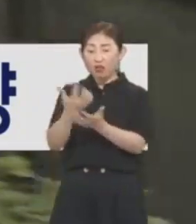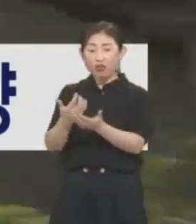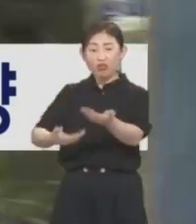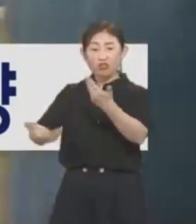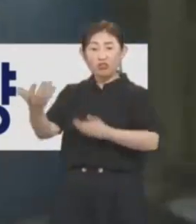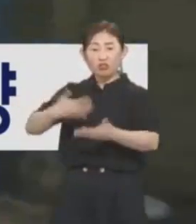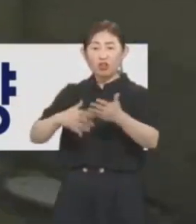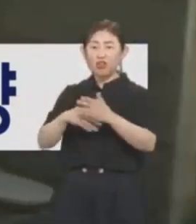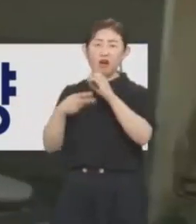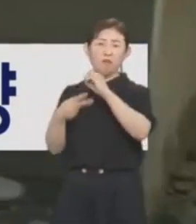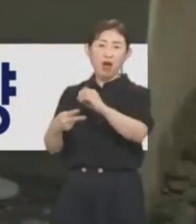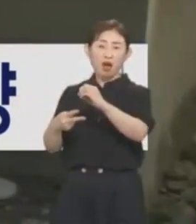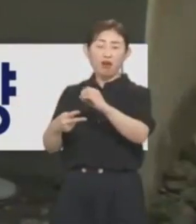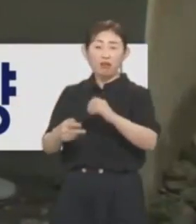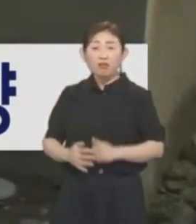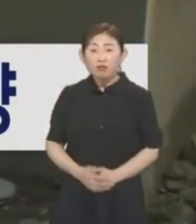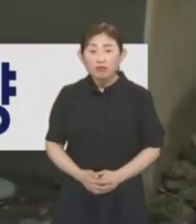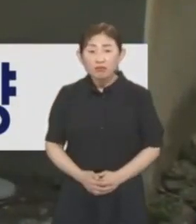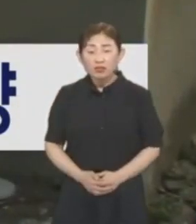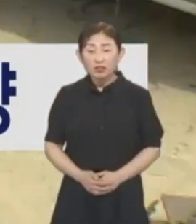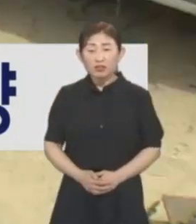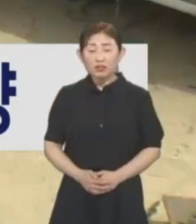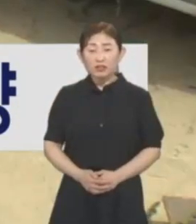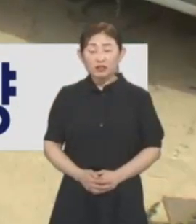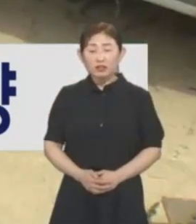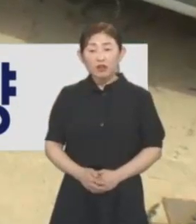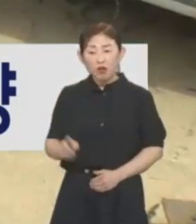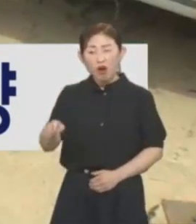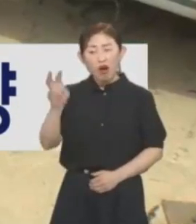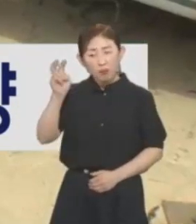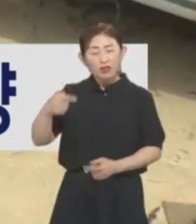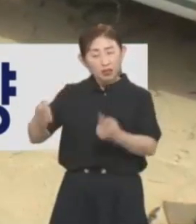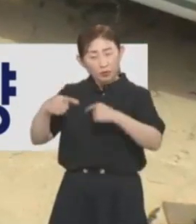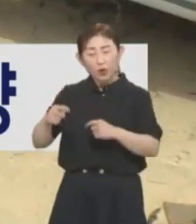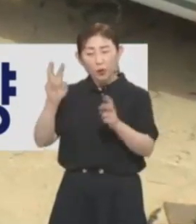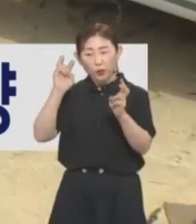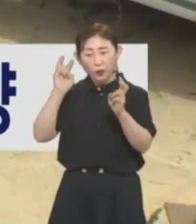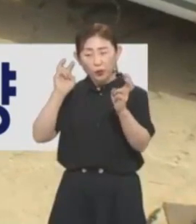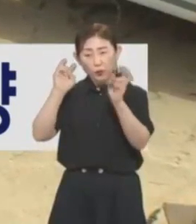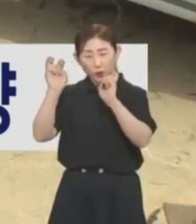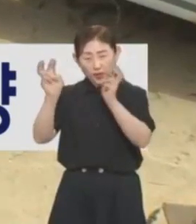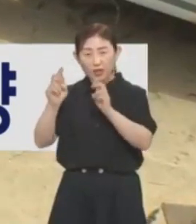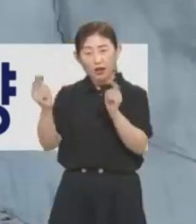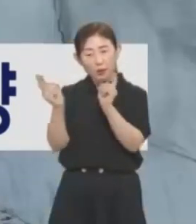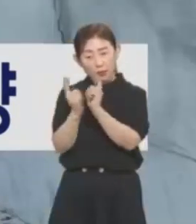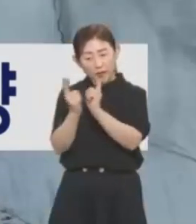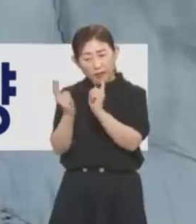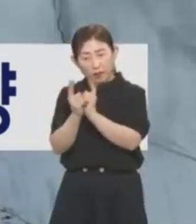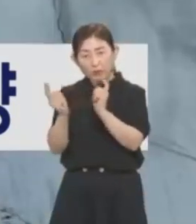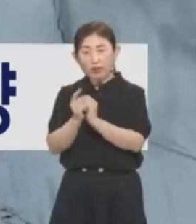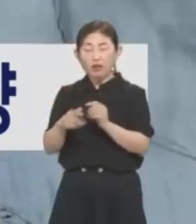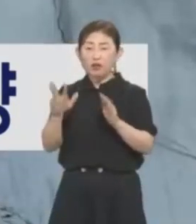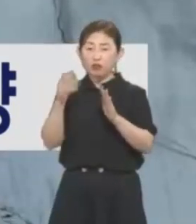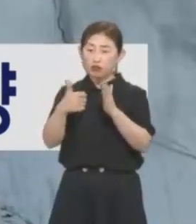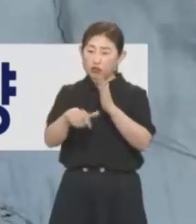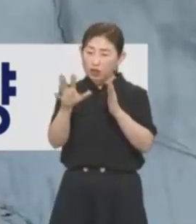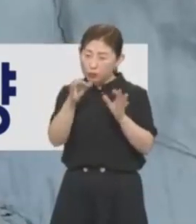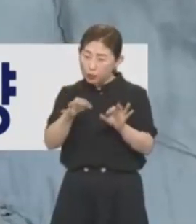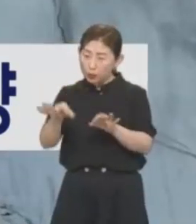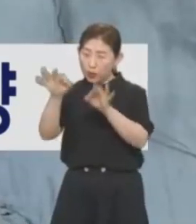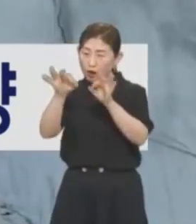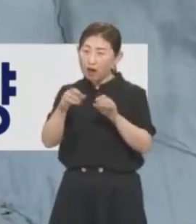의향을 보인 업체가 없자시는 참가 예상 업체들과 협의해 사업비에 반영될 물가 변동률을 상향하는 등